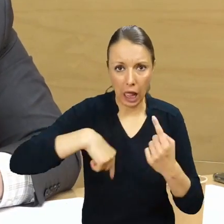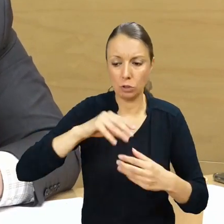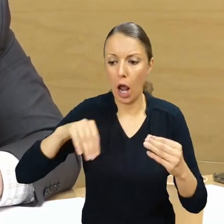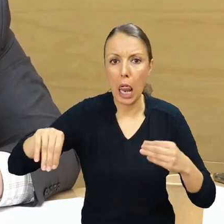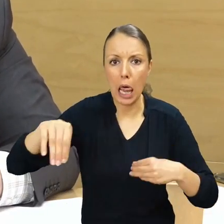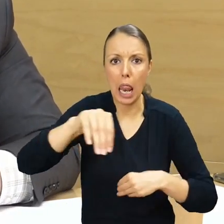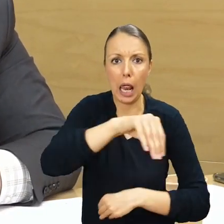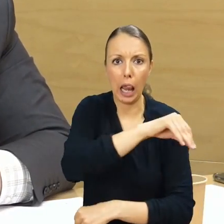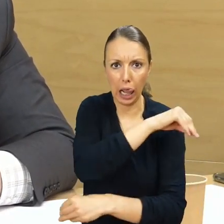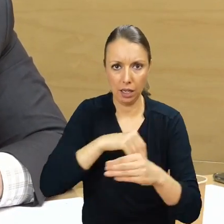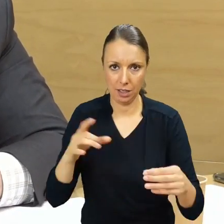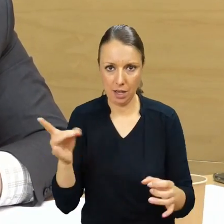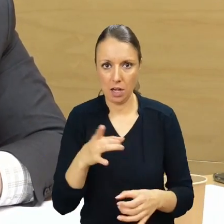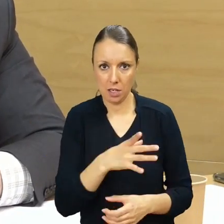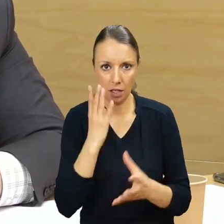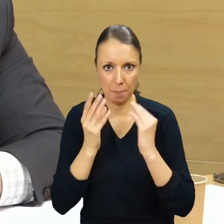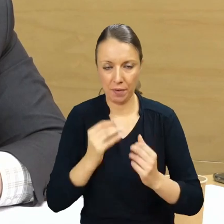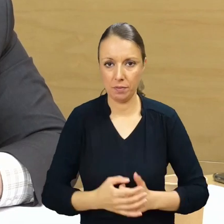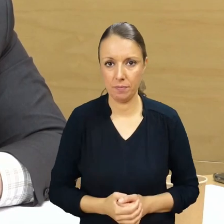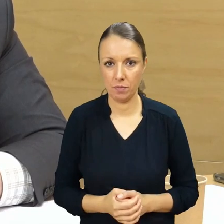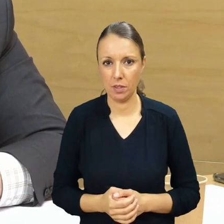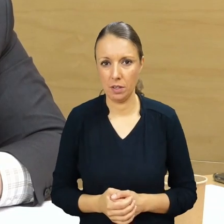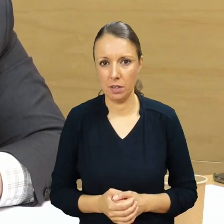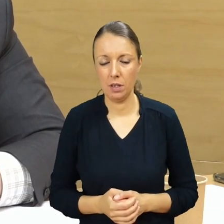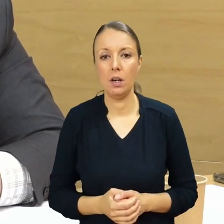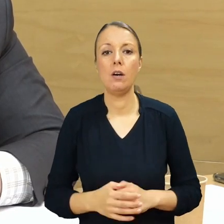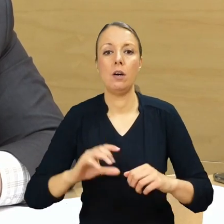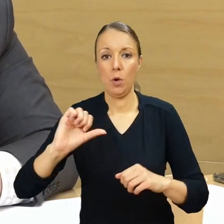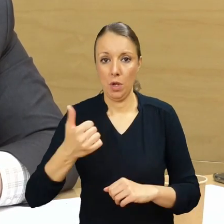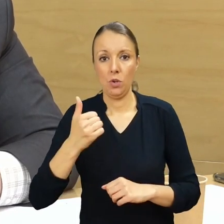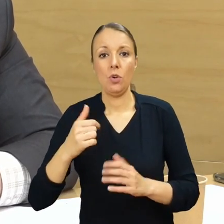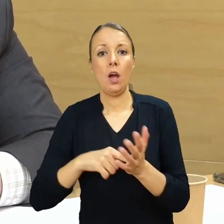konieczność po pierwsze odniesienia się do poglądu Trybunału, że